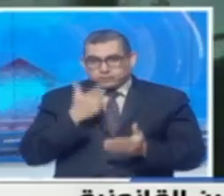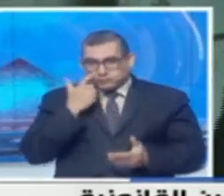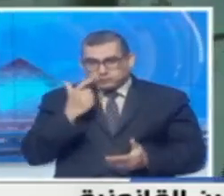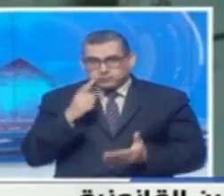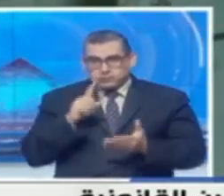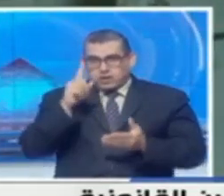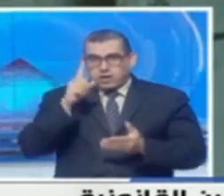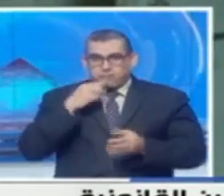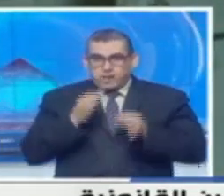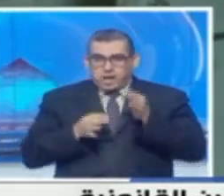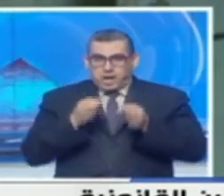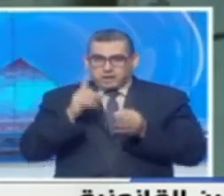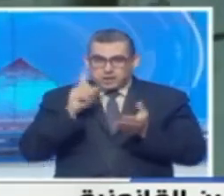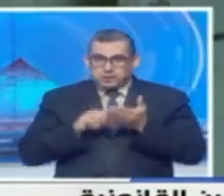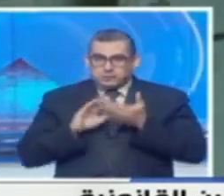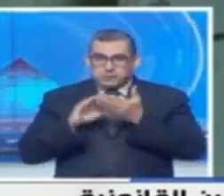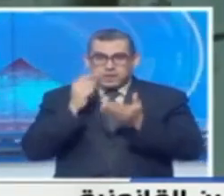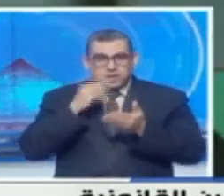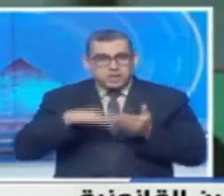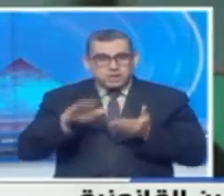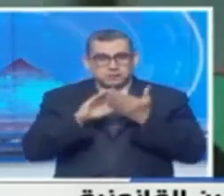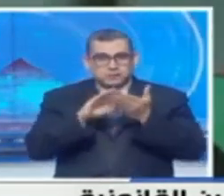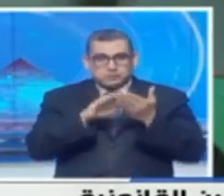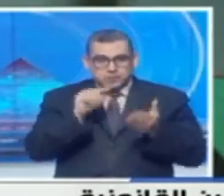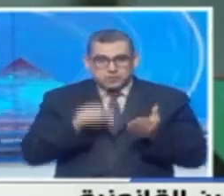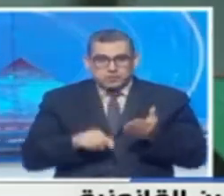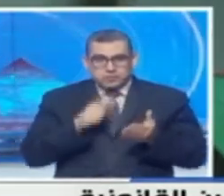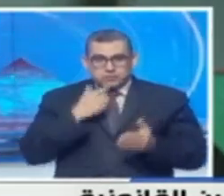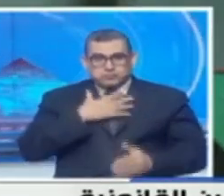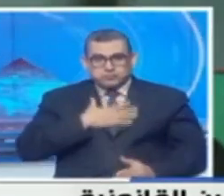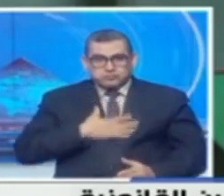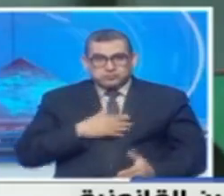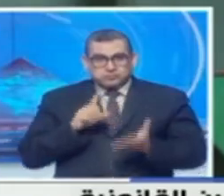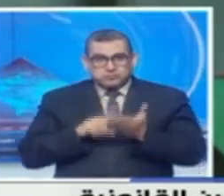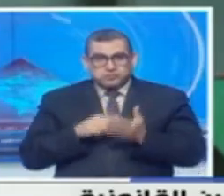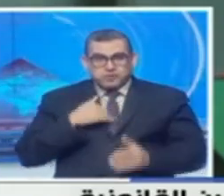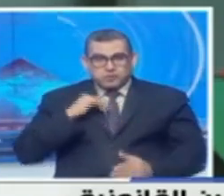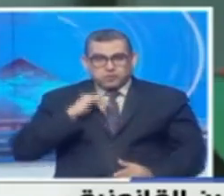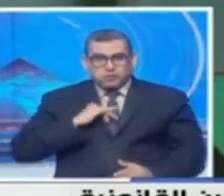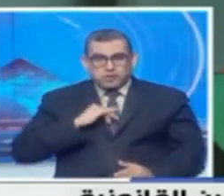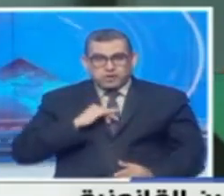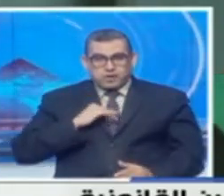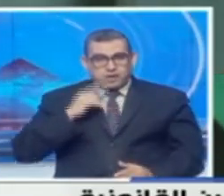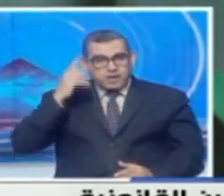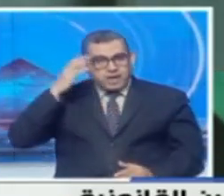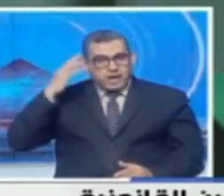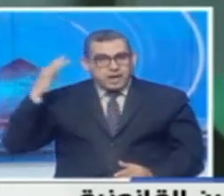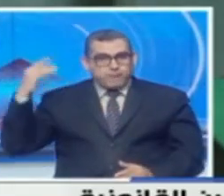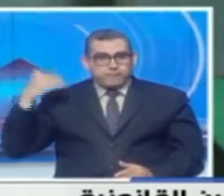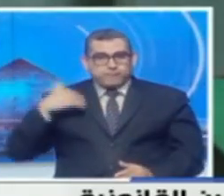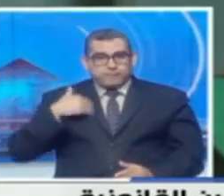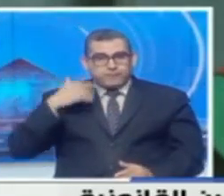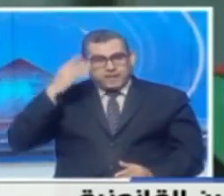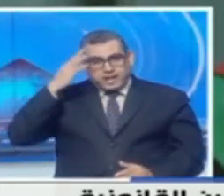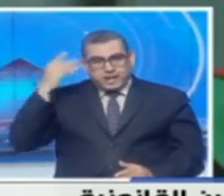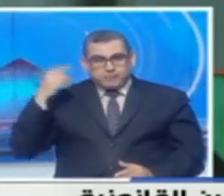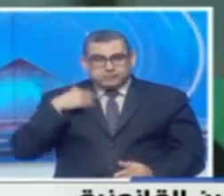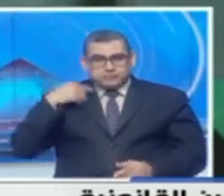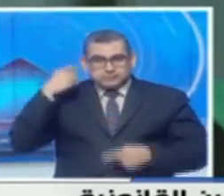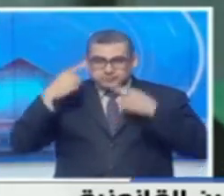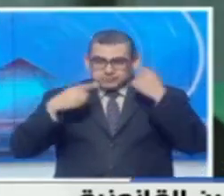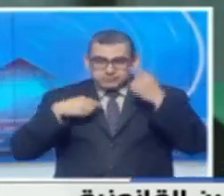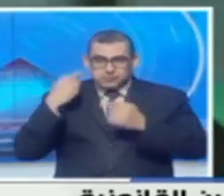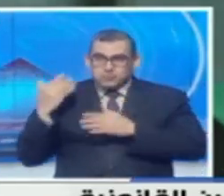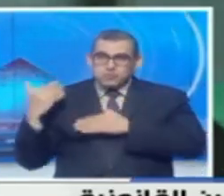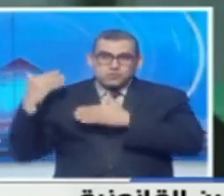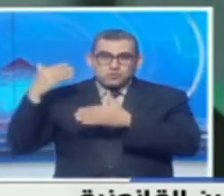ربنا ويخدم الناس بقدر الإمكان. شعور لا يوصف الصراحة، كان حلم سعيت ليه من فترة